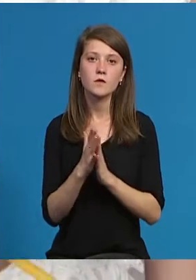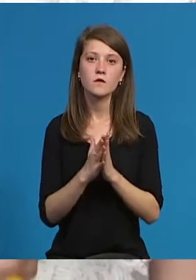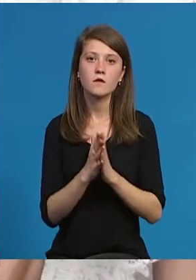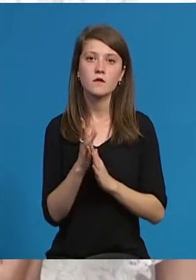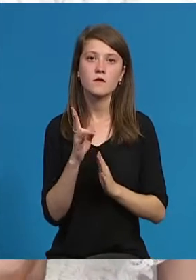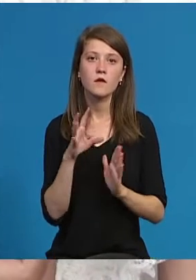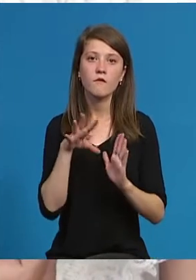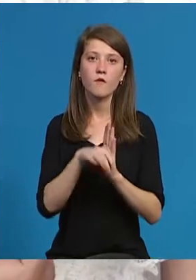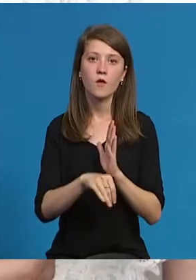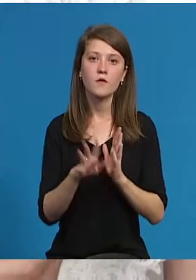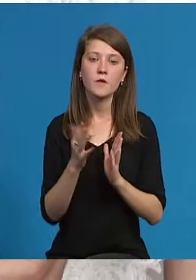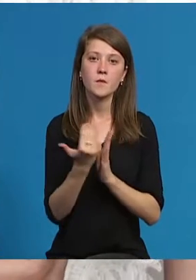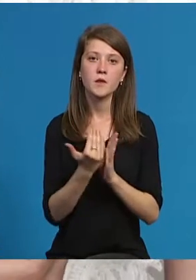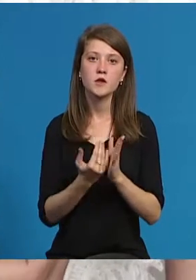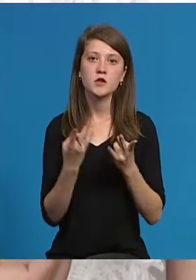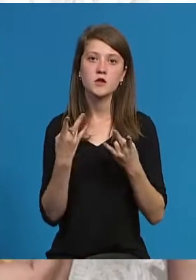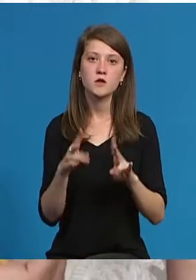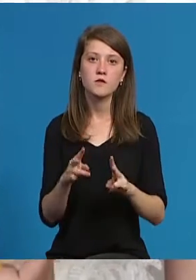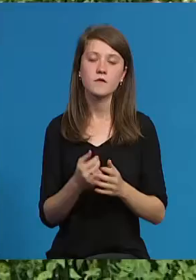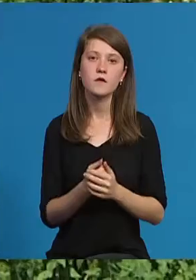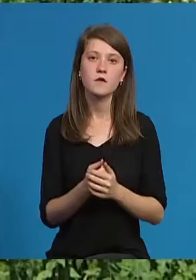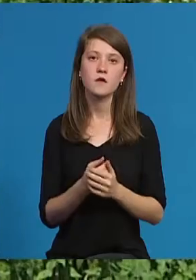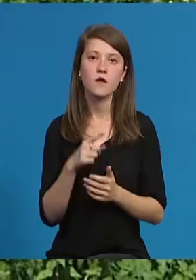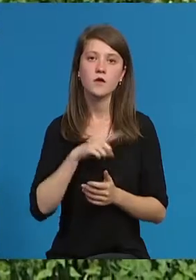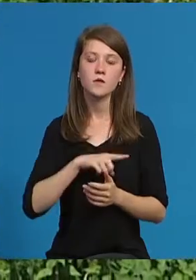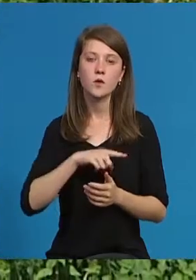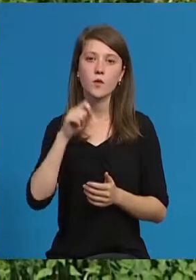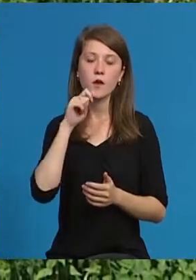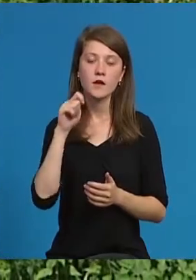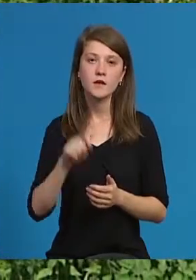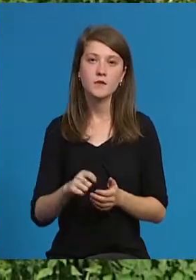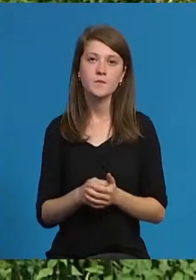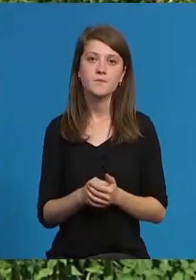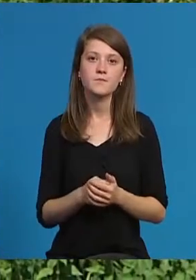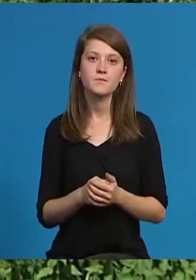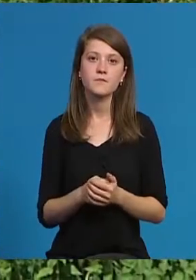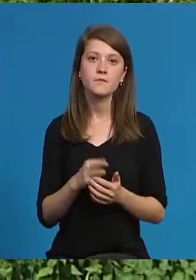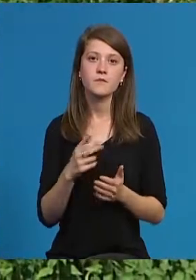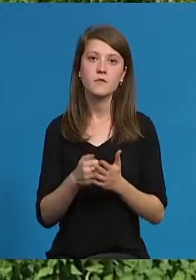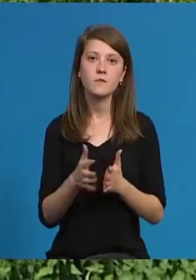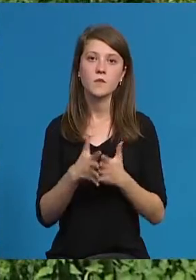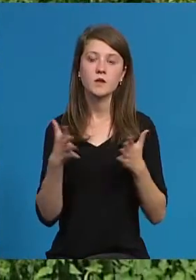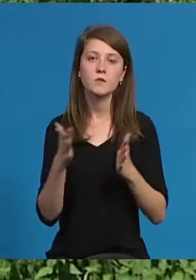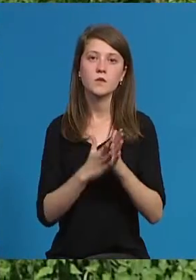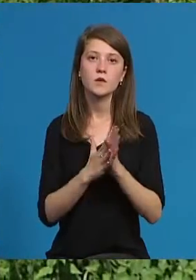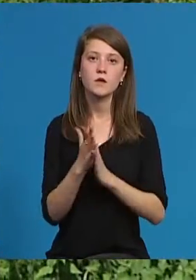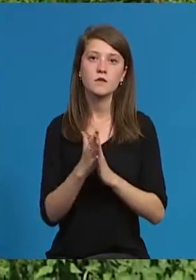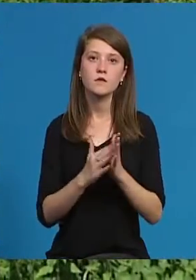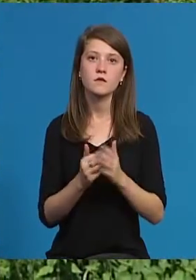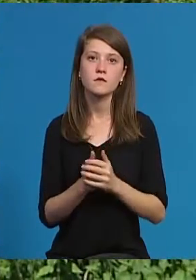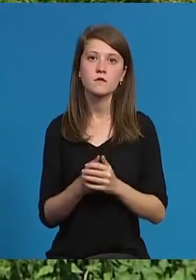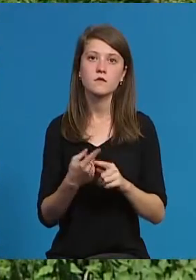входить в перелік регульованих шкідливих організмів України. Заходи, як до більшості бур'янів, так,